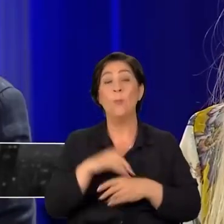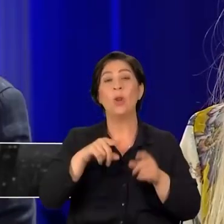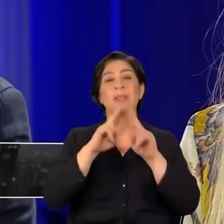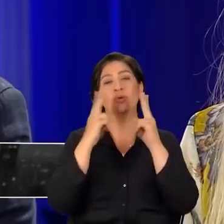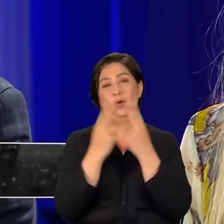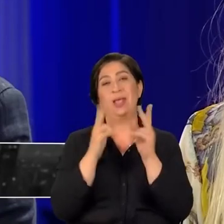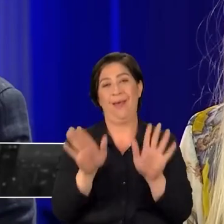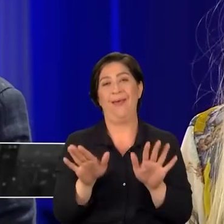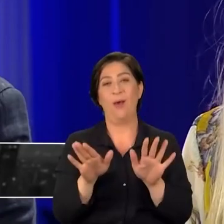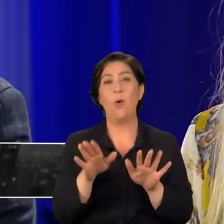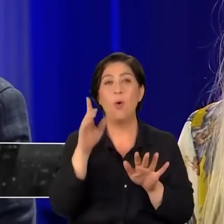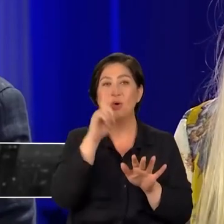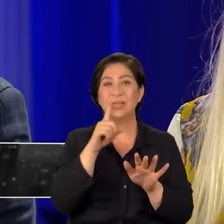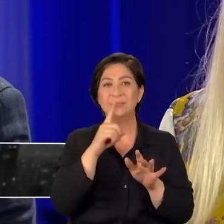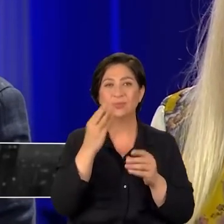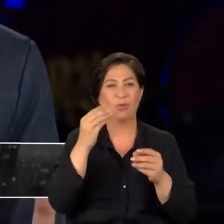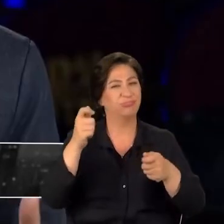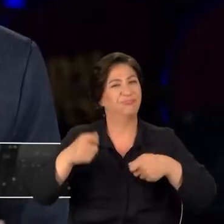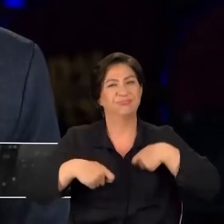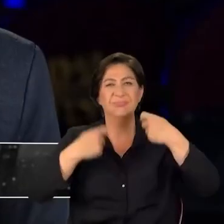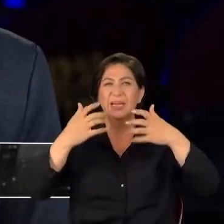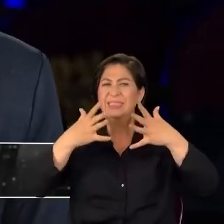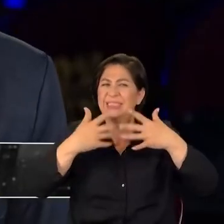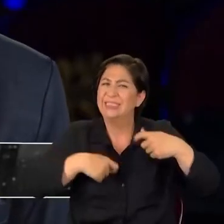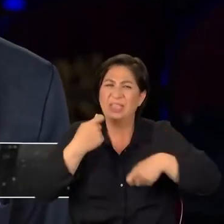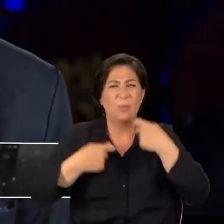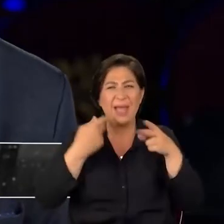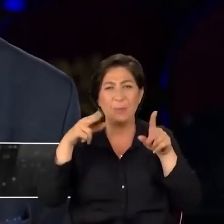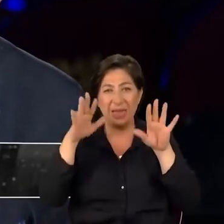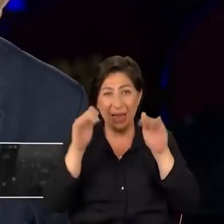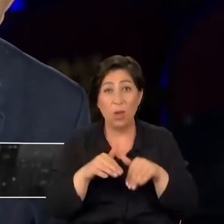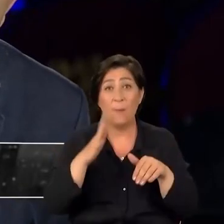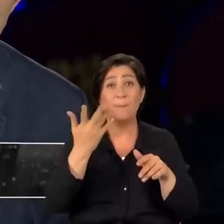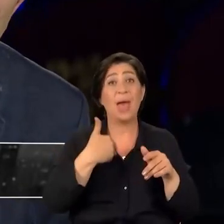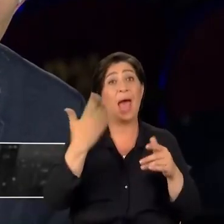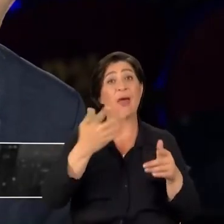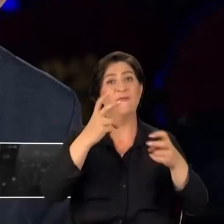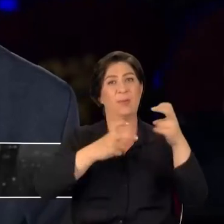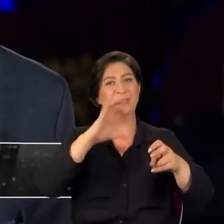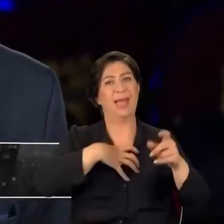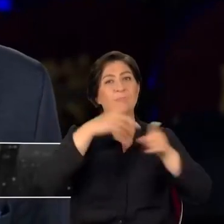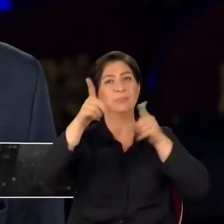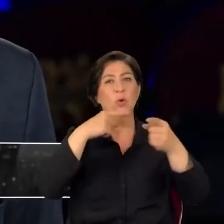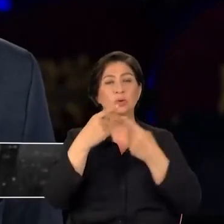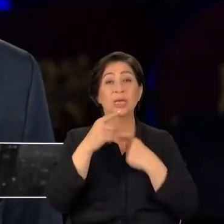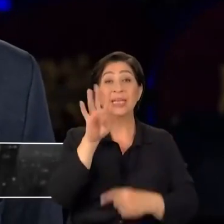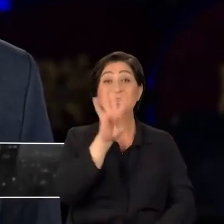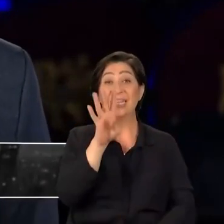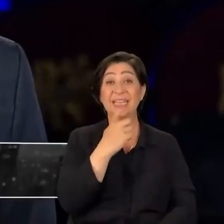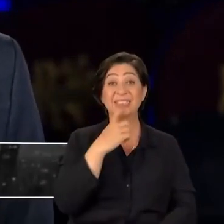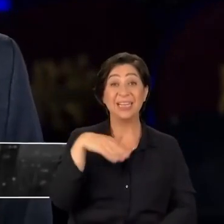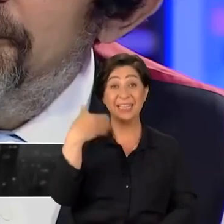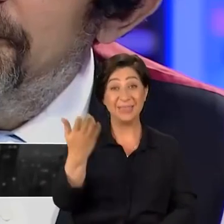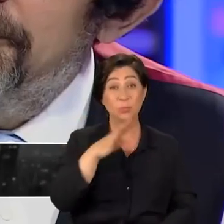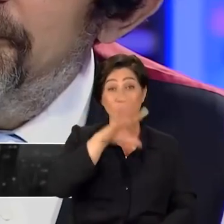dünya. O nedenle ben çok uçuk kaçık spektaküler gibi geliyor ama her sanayiciyle konuşmamda şu cümleyi kuruyorum. 40 yaşını geçmiş